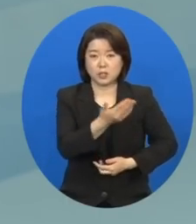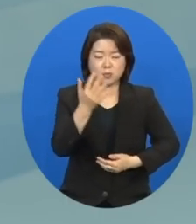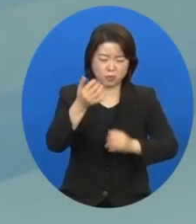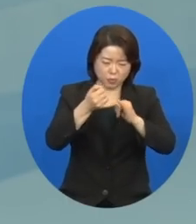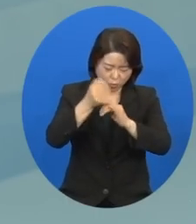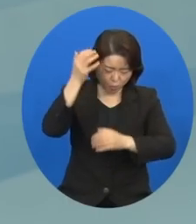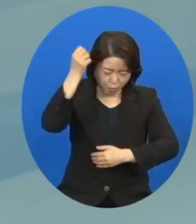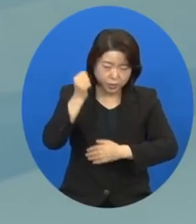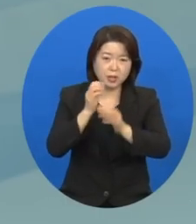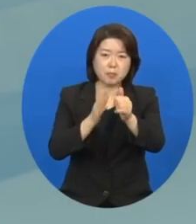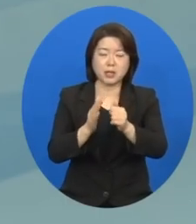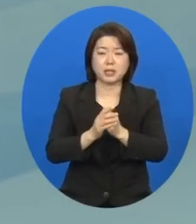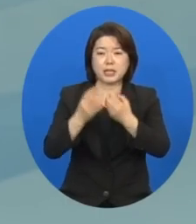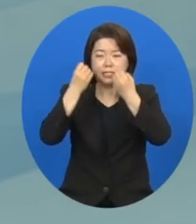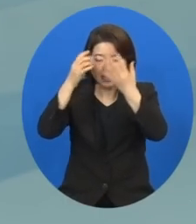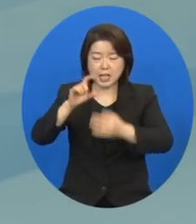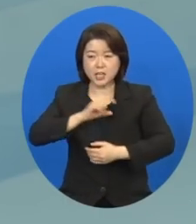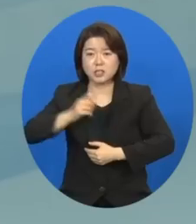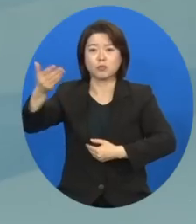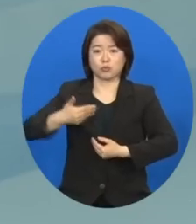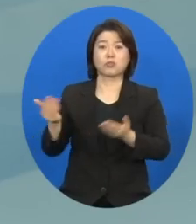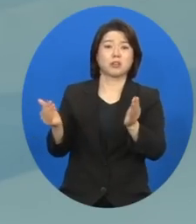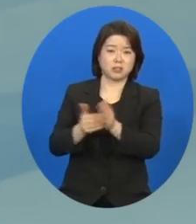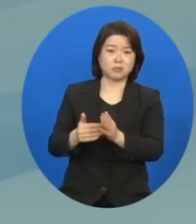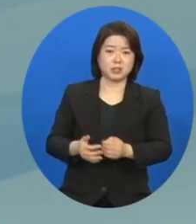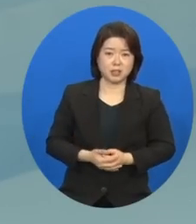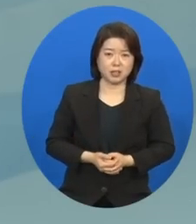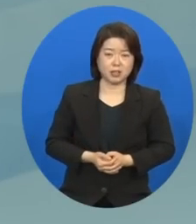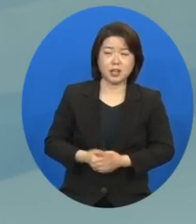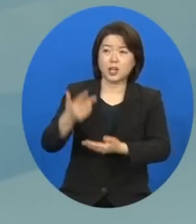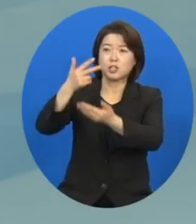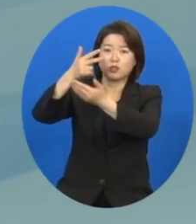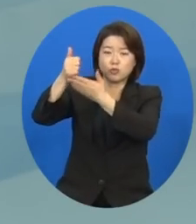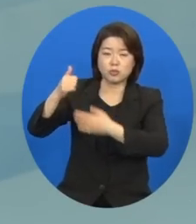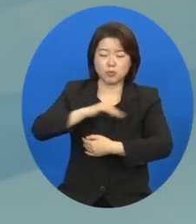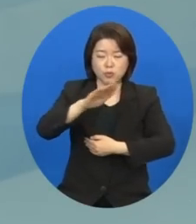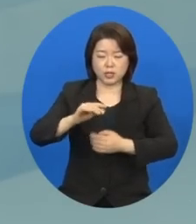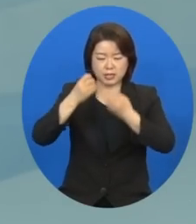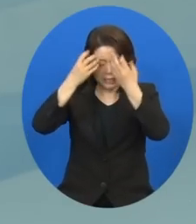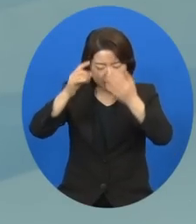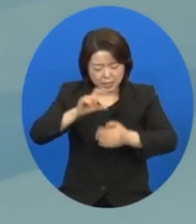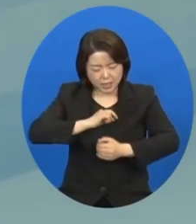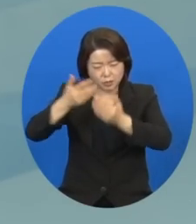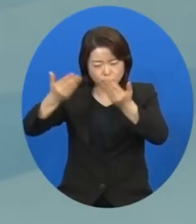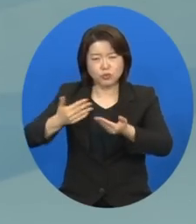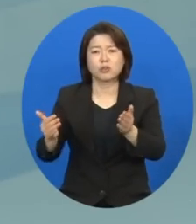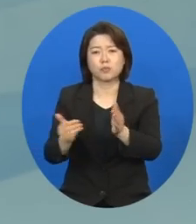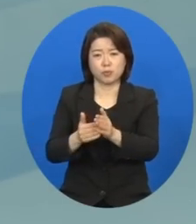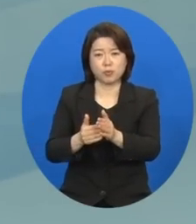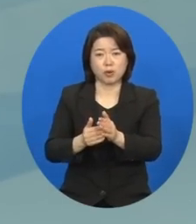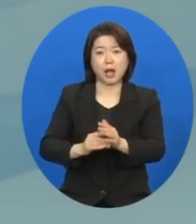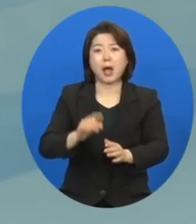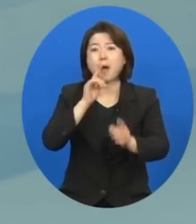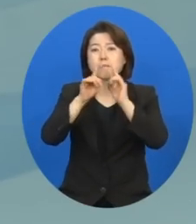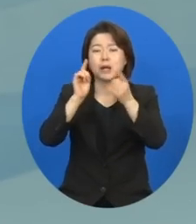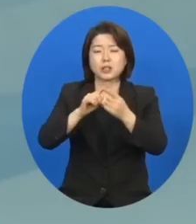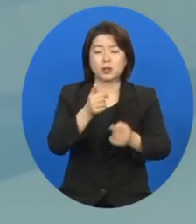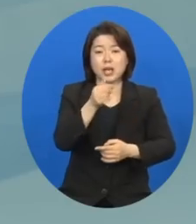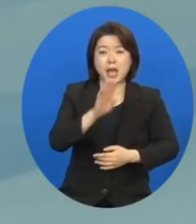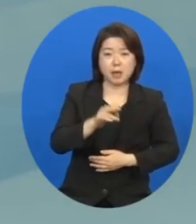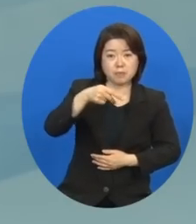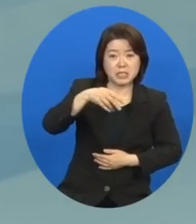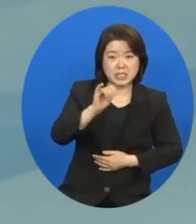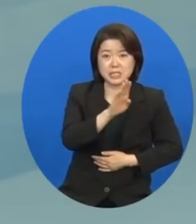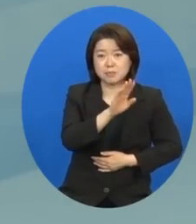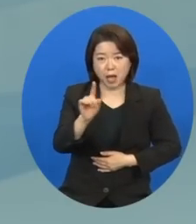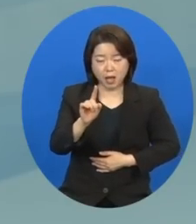기억하십시오. 새 이름을 주셨습니다. 주님께서 우리에게 새 이름을 주셨어요. 말씀드린 대로 하나님 헵시바는요,